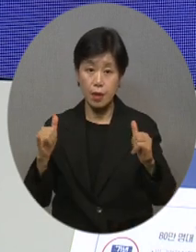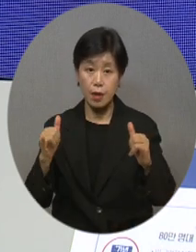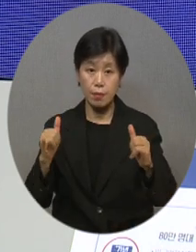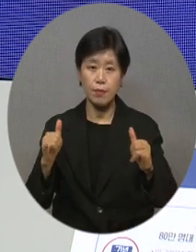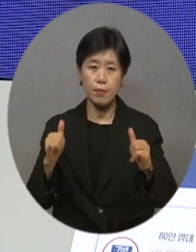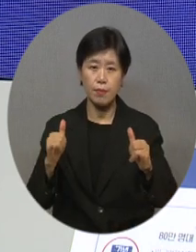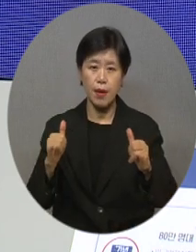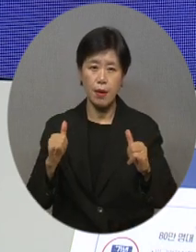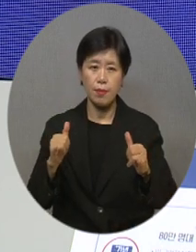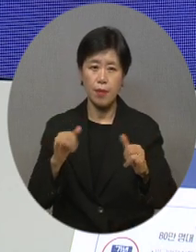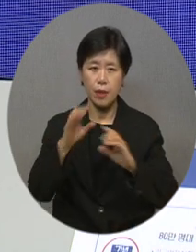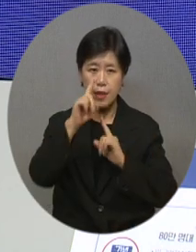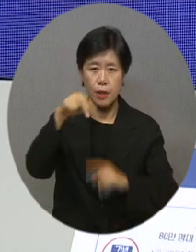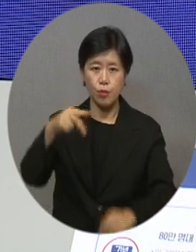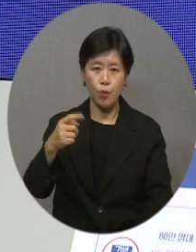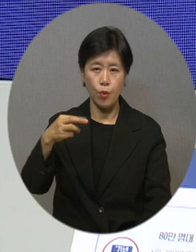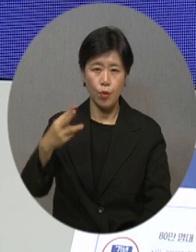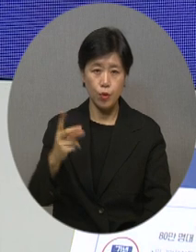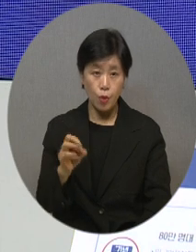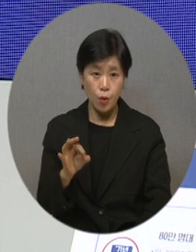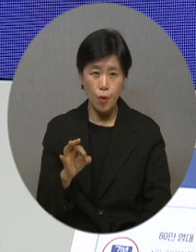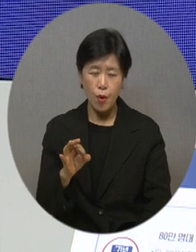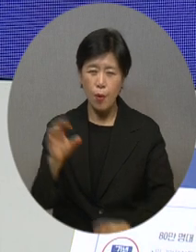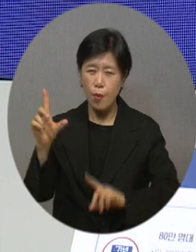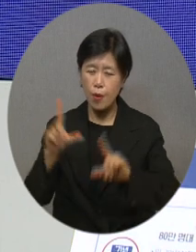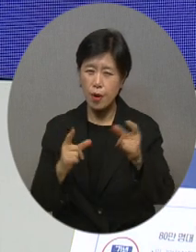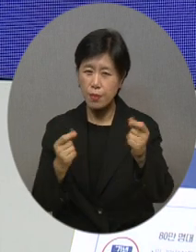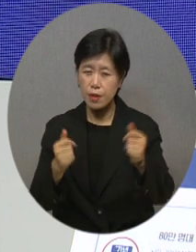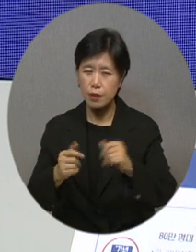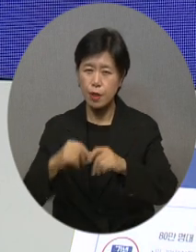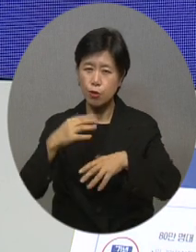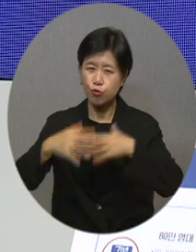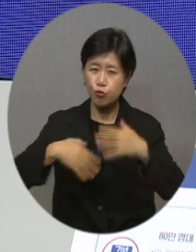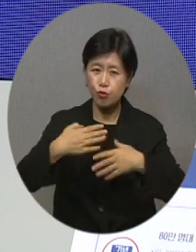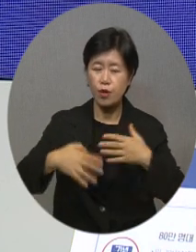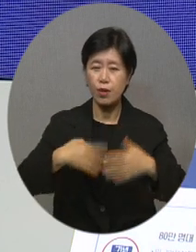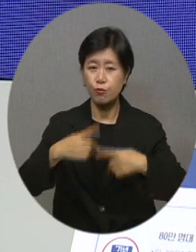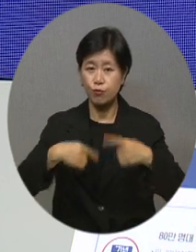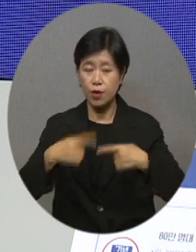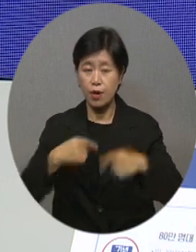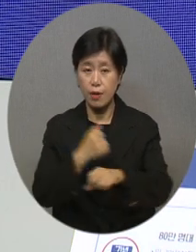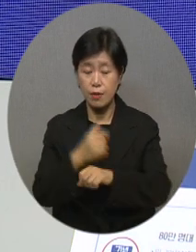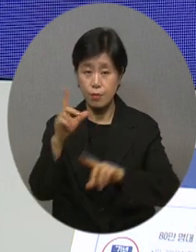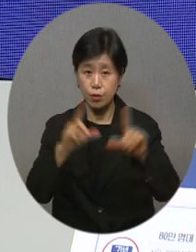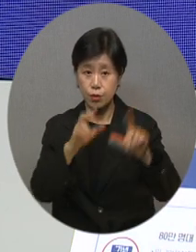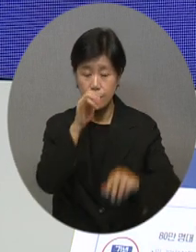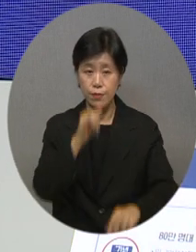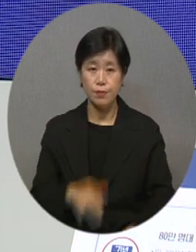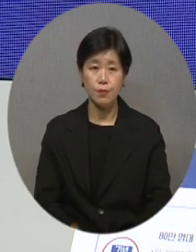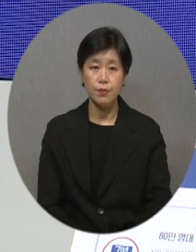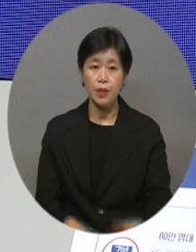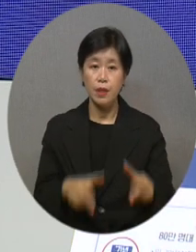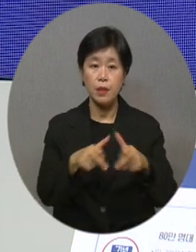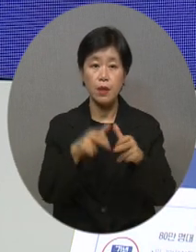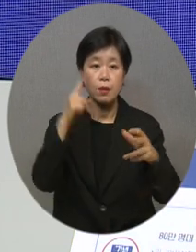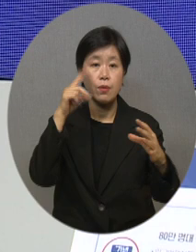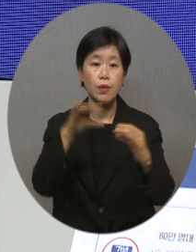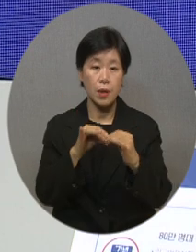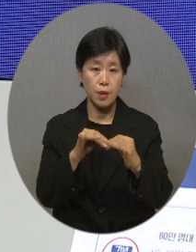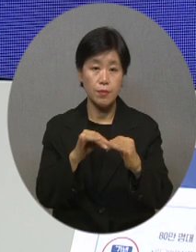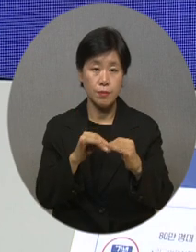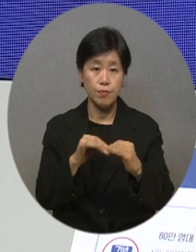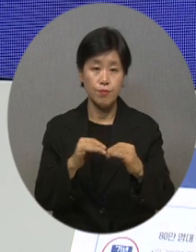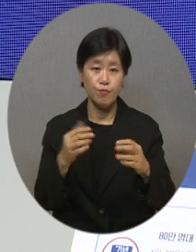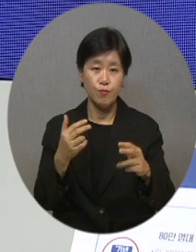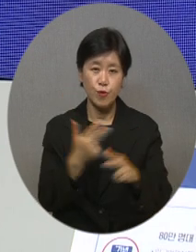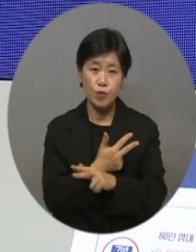것도 되어 있고요. 또 하나 이제 장애 공감주 주인이 주관이 있는데 12월 3일 날이 우리 세계 장애인의